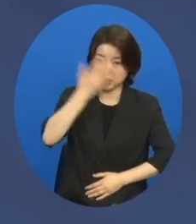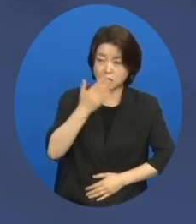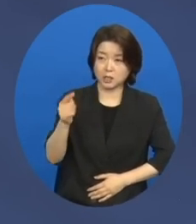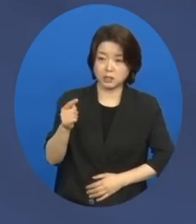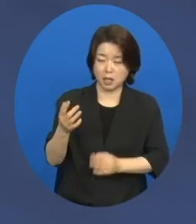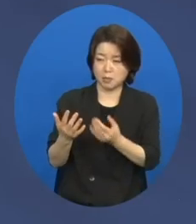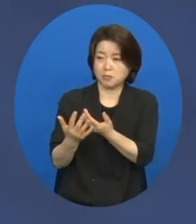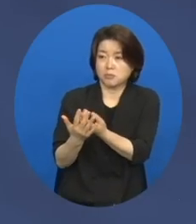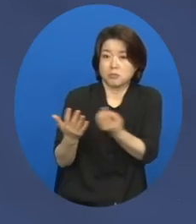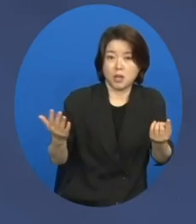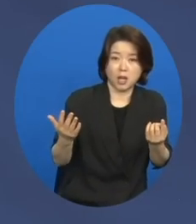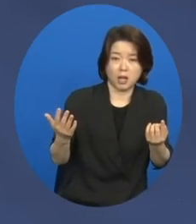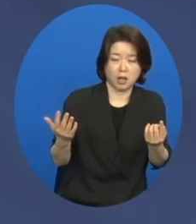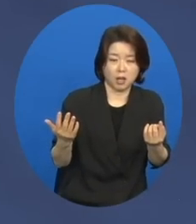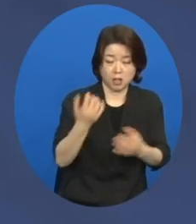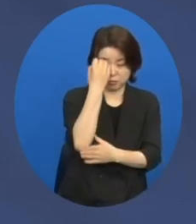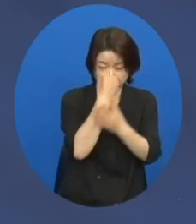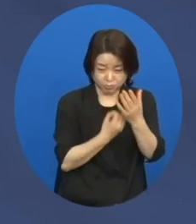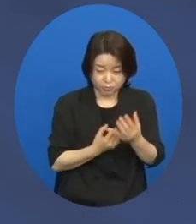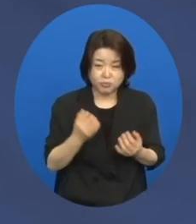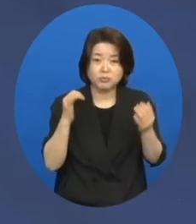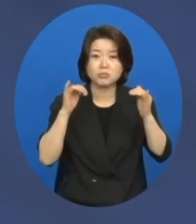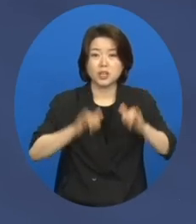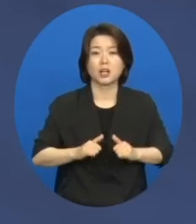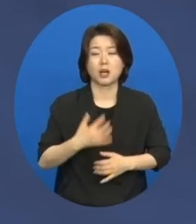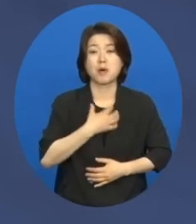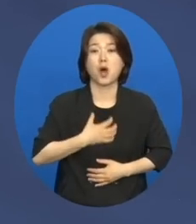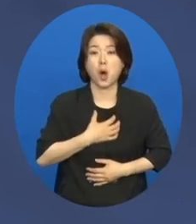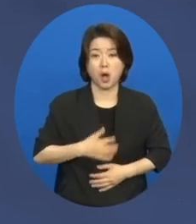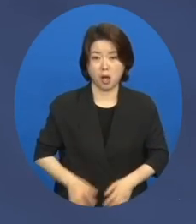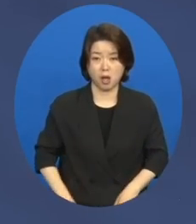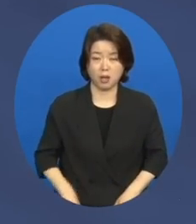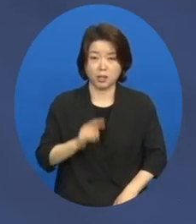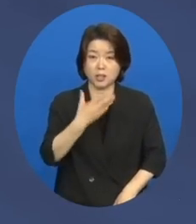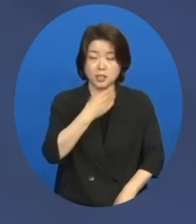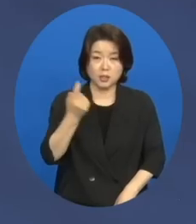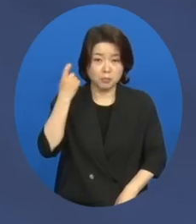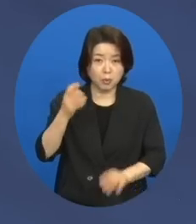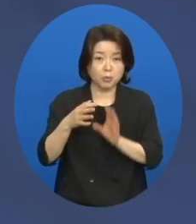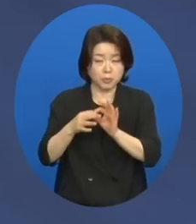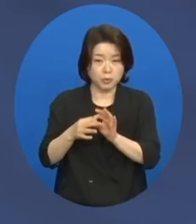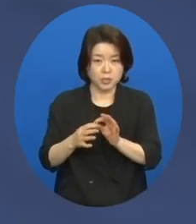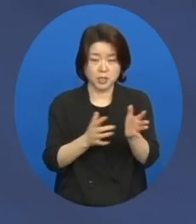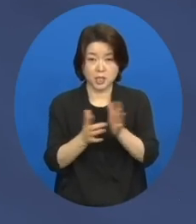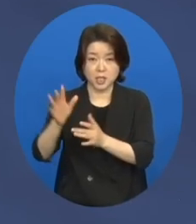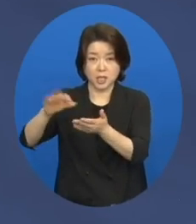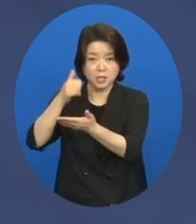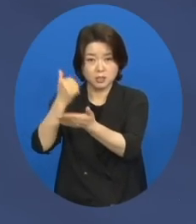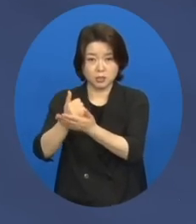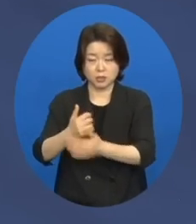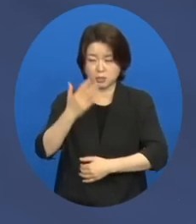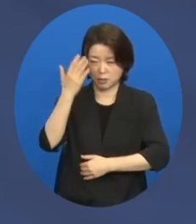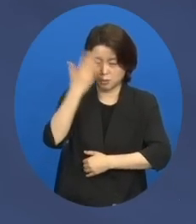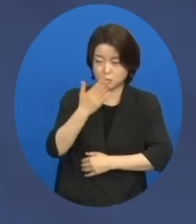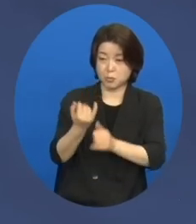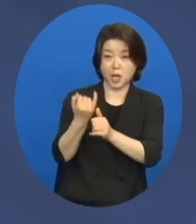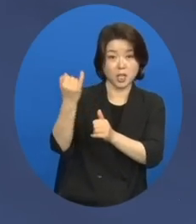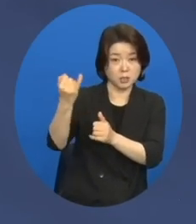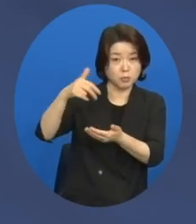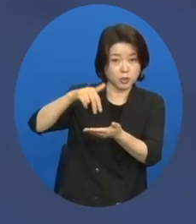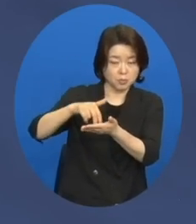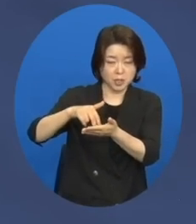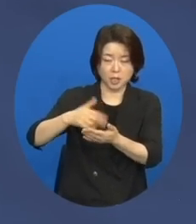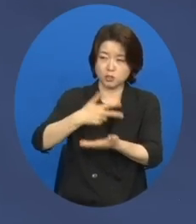깨끗함에서 떠나 부패할까 두려워하노라. 그러니까 이 복음을 통해서 예수 그리스도를 순결한 신부로